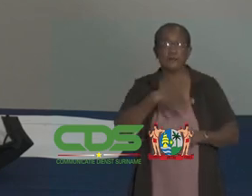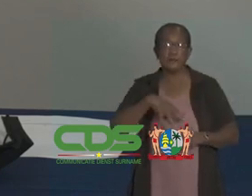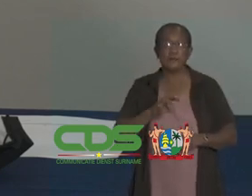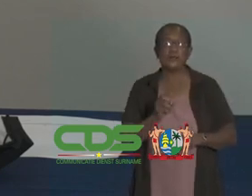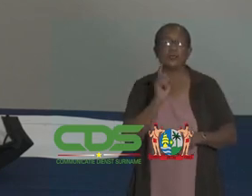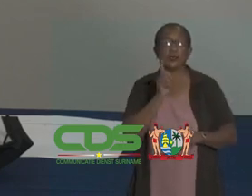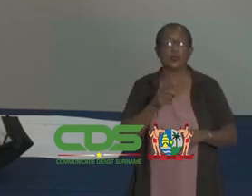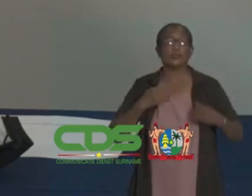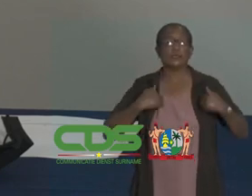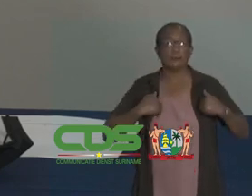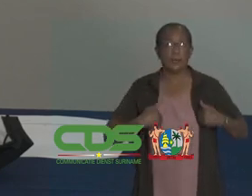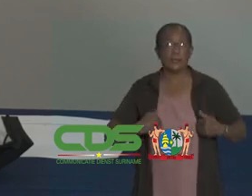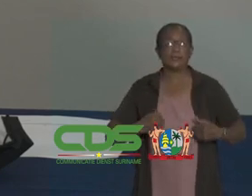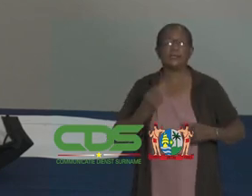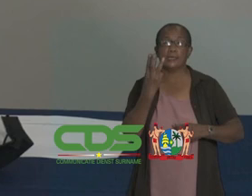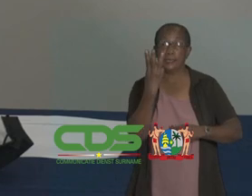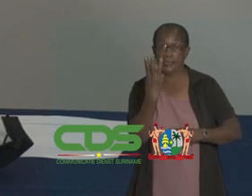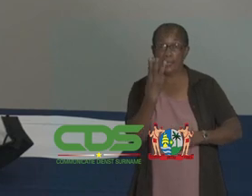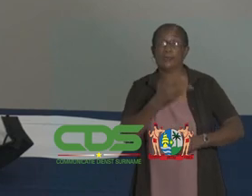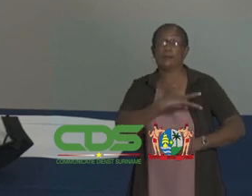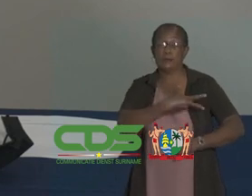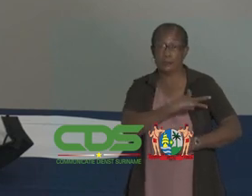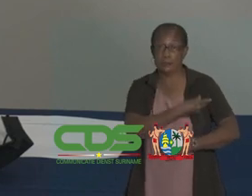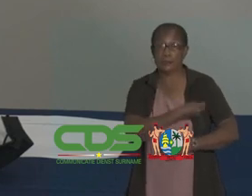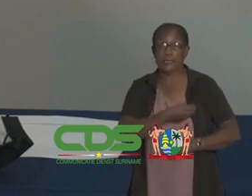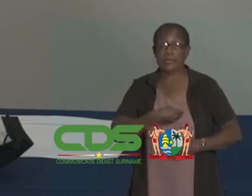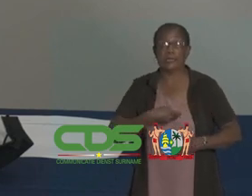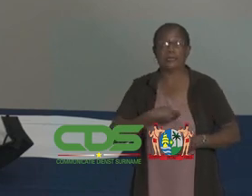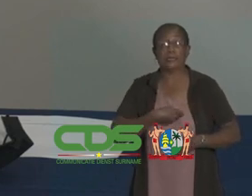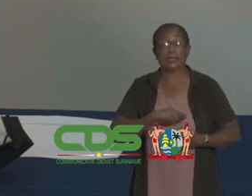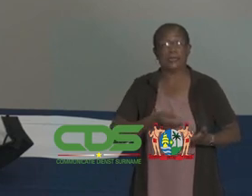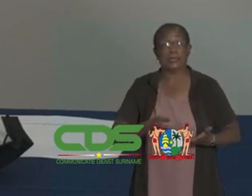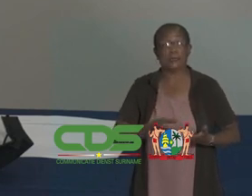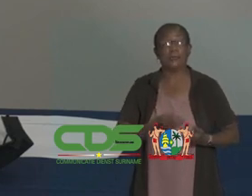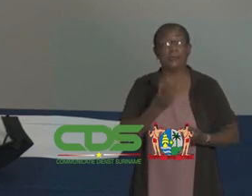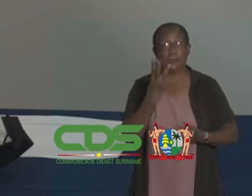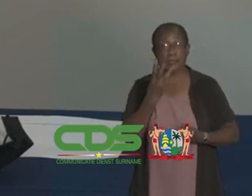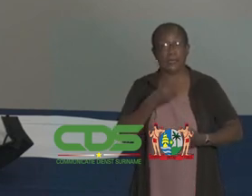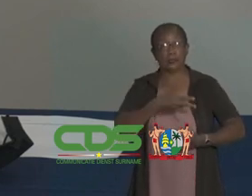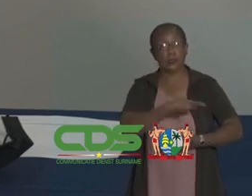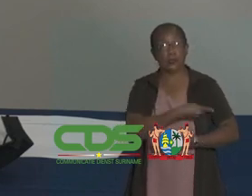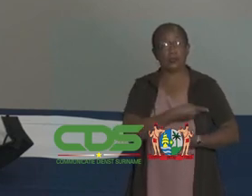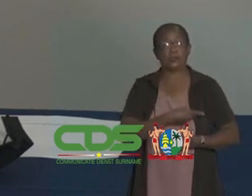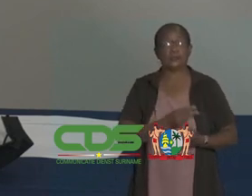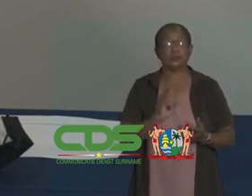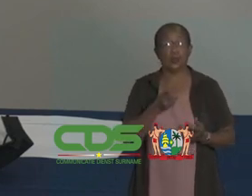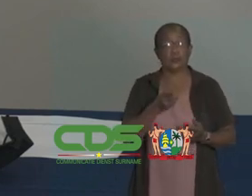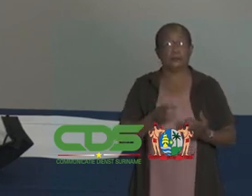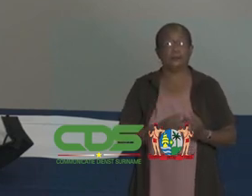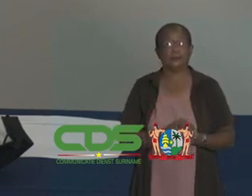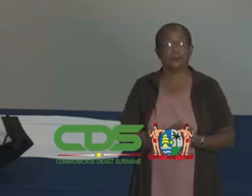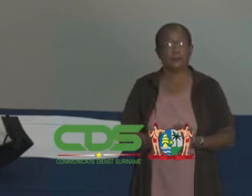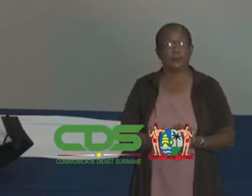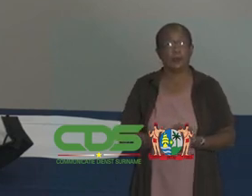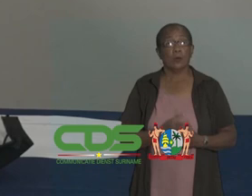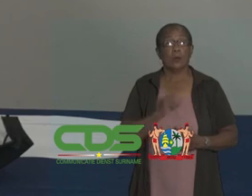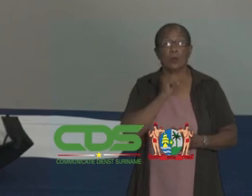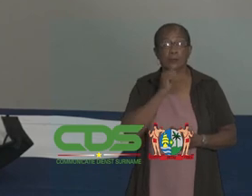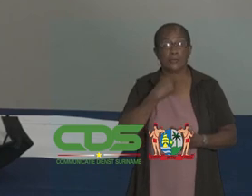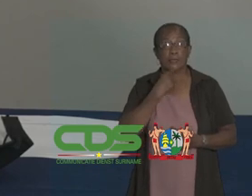mensen een booster vaccin, dus een derde dosis toegediend moeten krijgen. En we hebben, zoals ik al